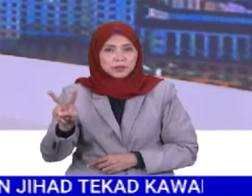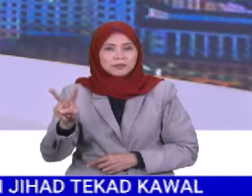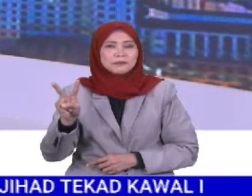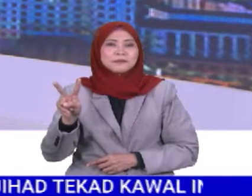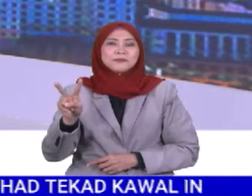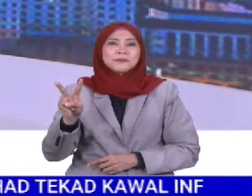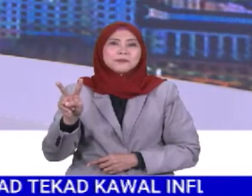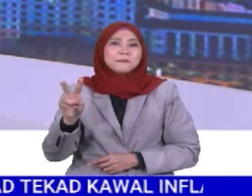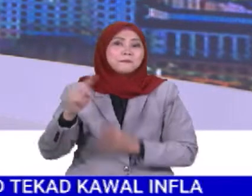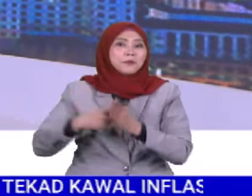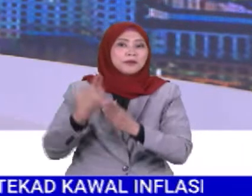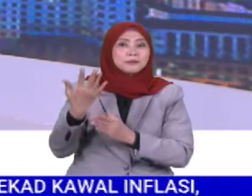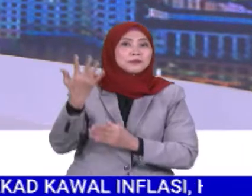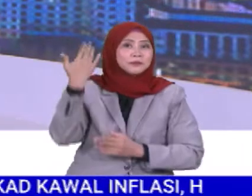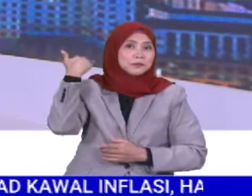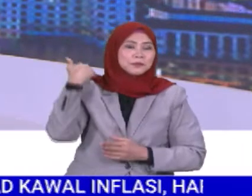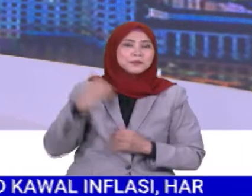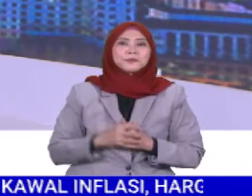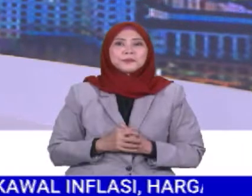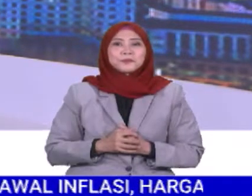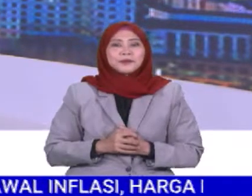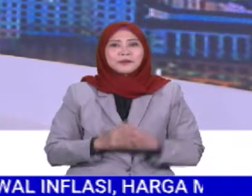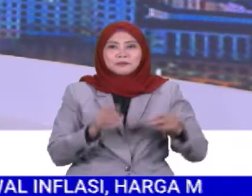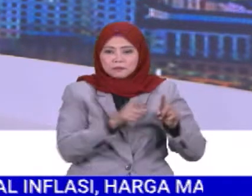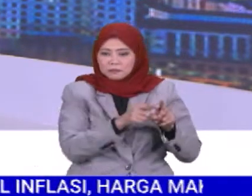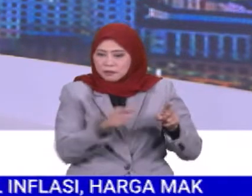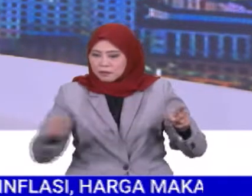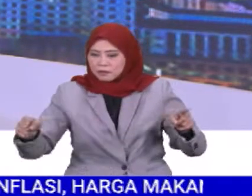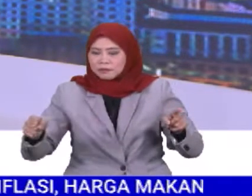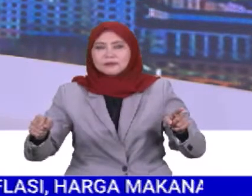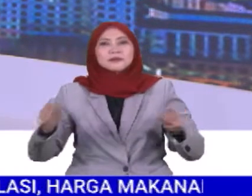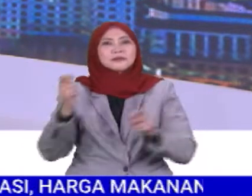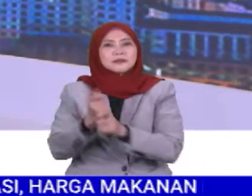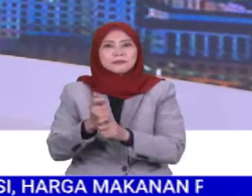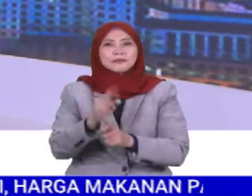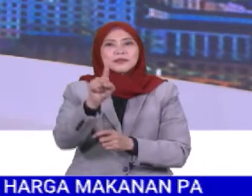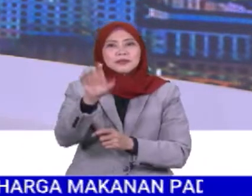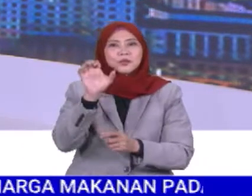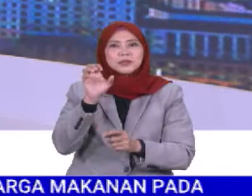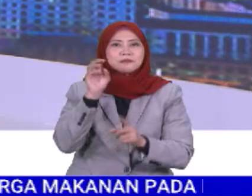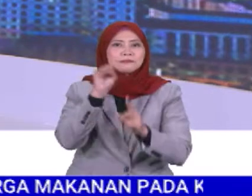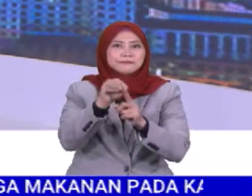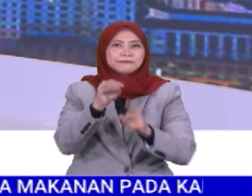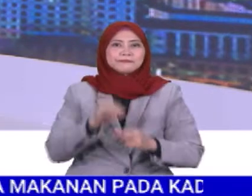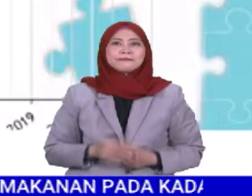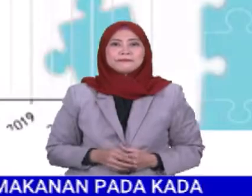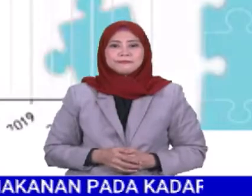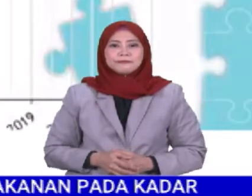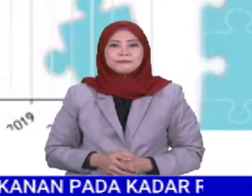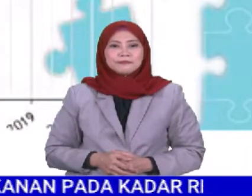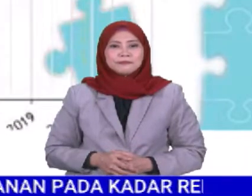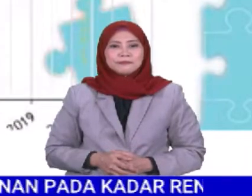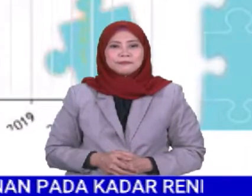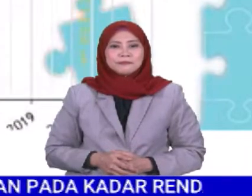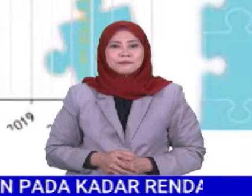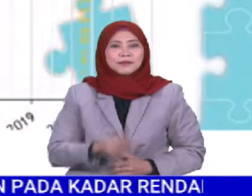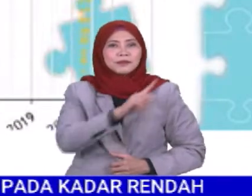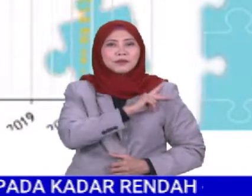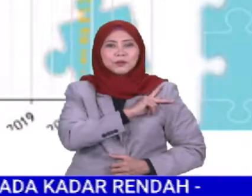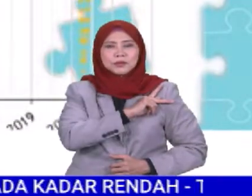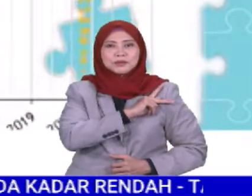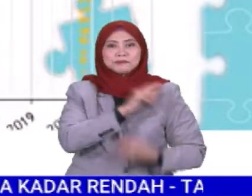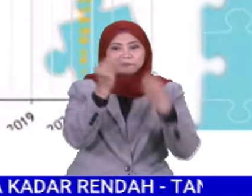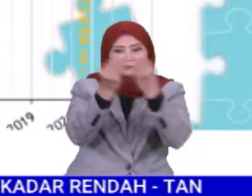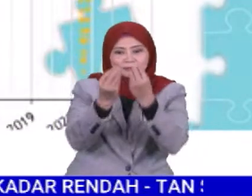my lalu menikah deindex aliran jangka panjang kekal diatas 100 motor ketua perang